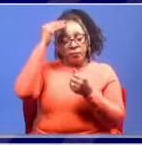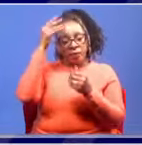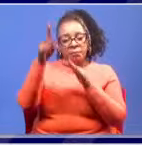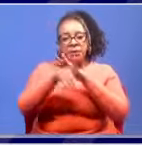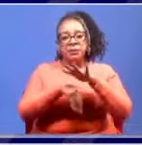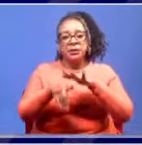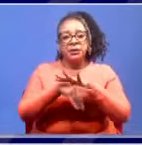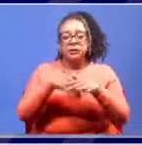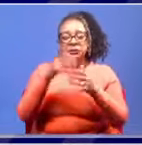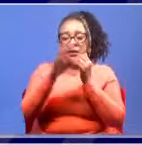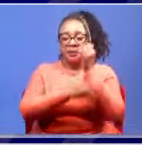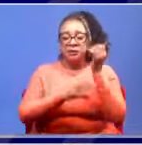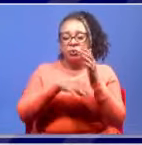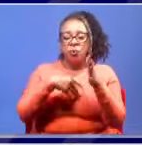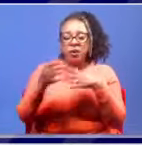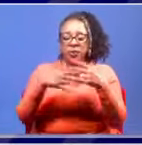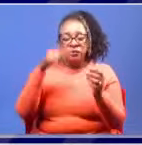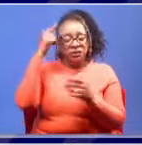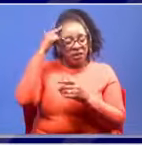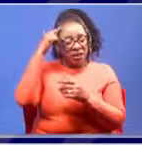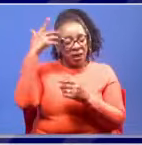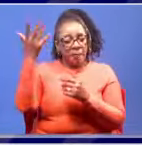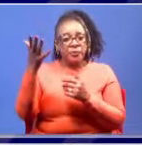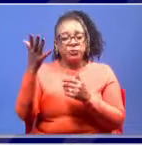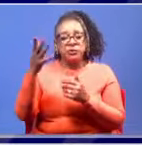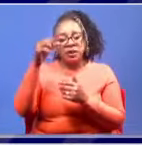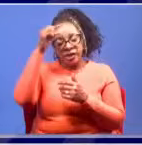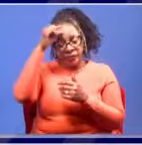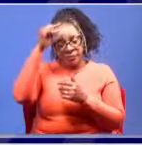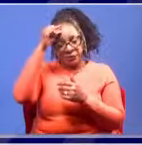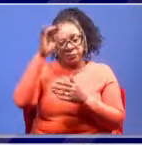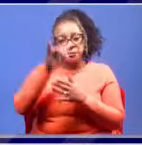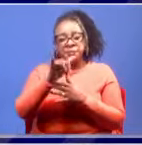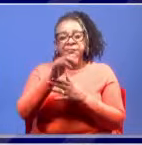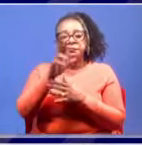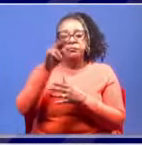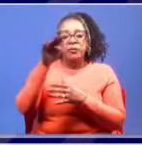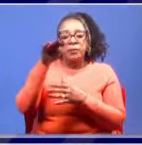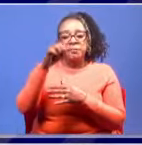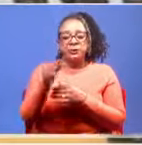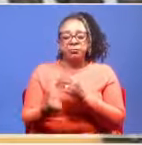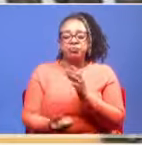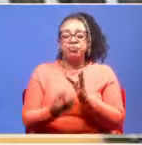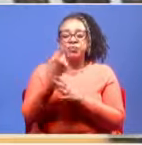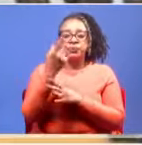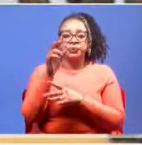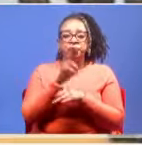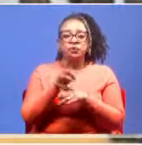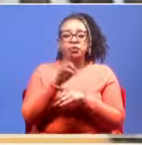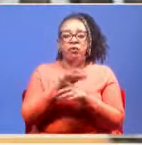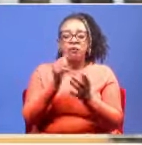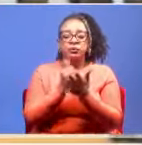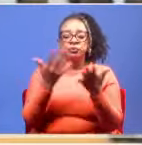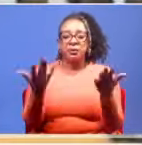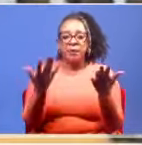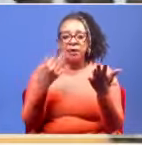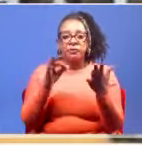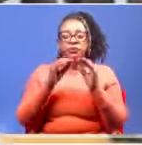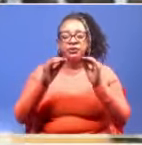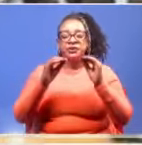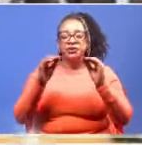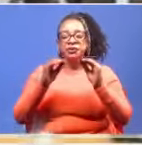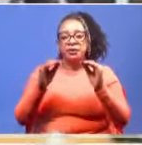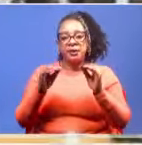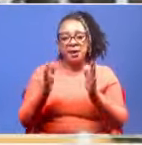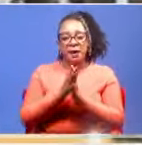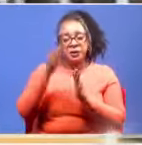bila kuiangalia serikali. Haya yalisemwa wakati kampuni ya Nation Media Group ilizindua matumizi ya magazeti kwa mafunzo, yani newspaper in